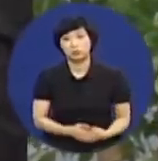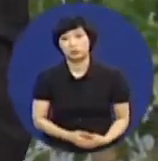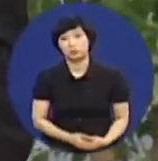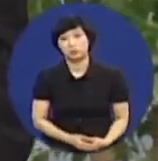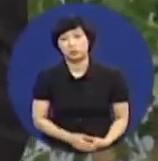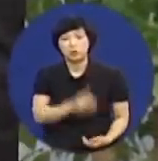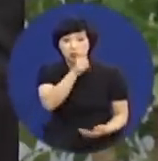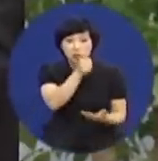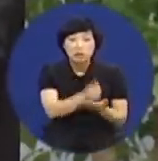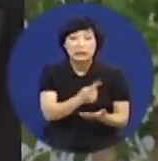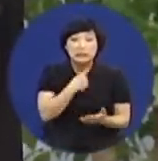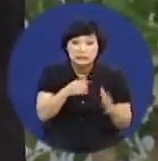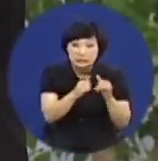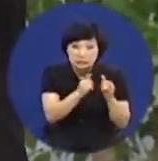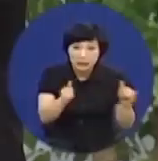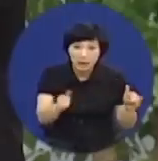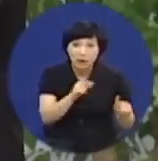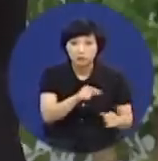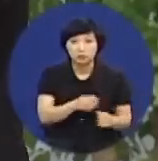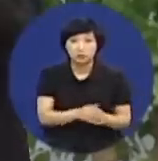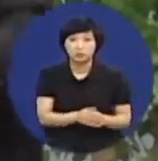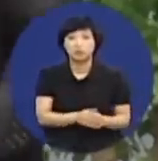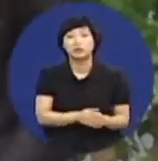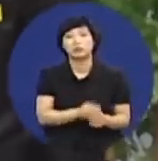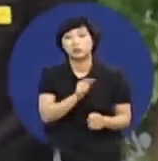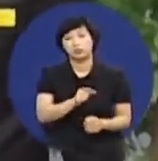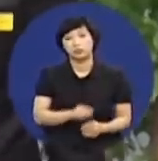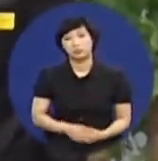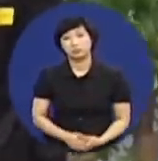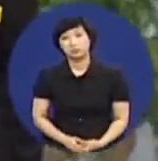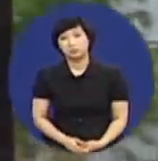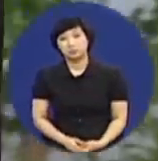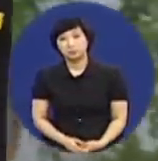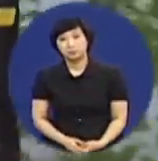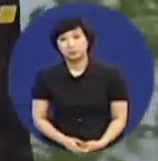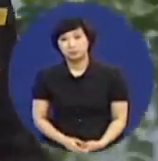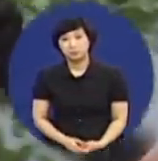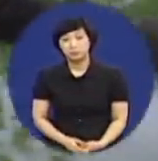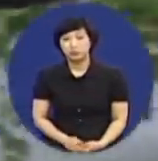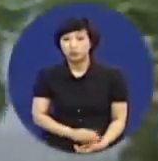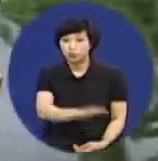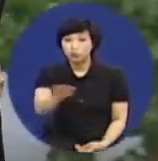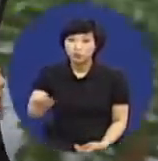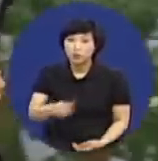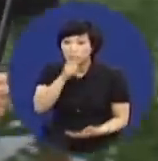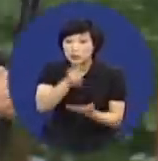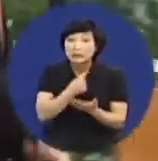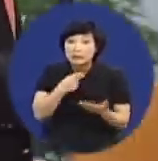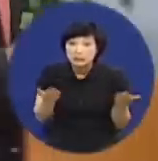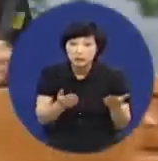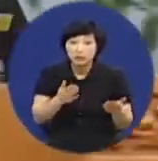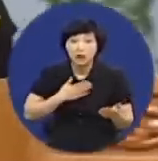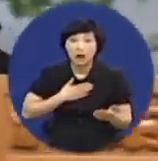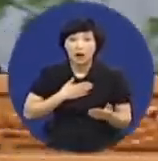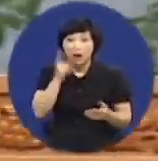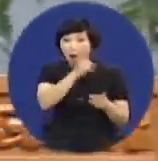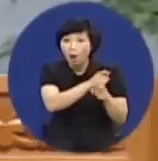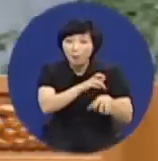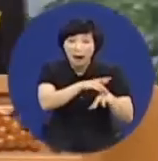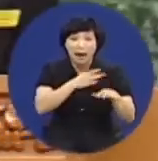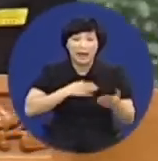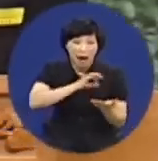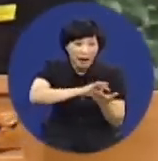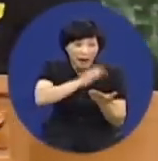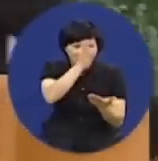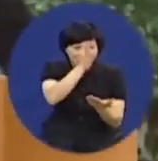魔の指示を受けて罪を犯すごとに利用される人たちです。私たちは罪を犯すごとに